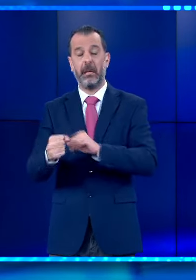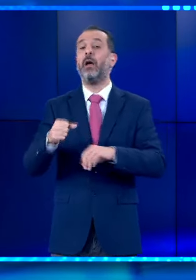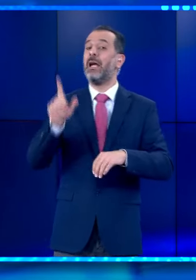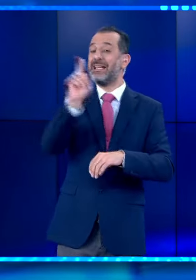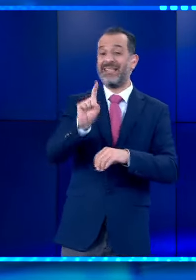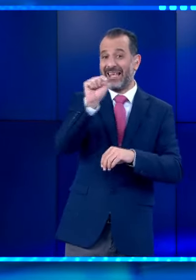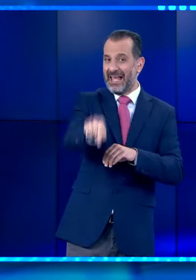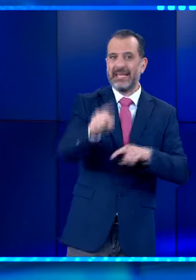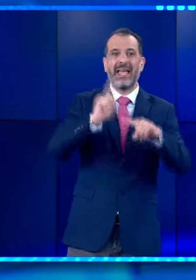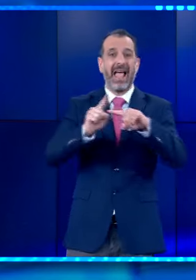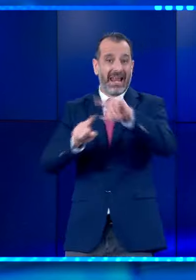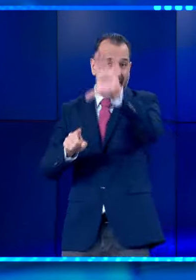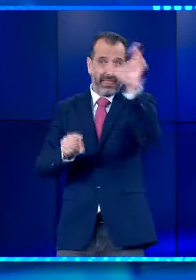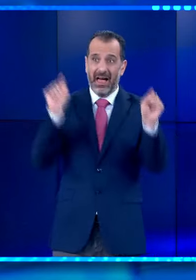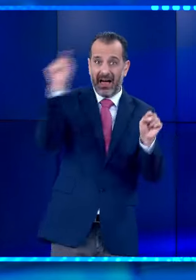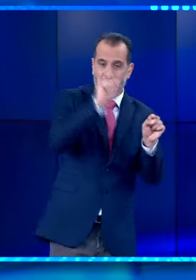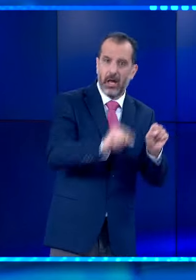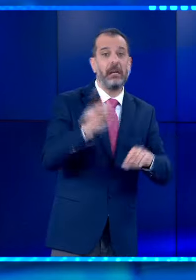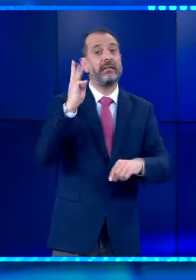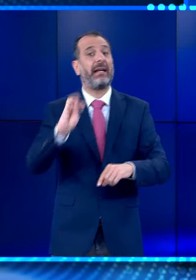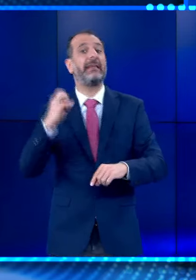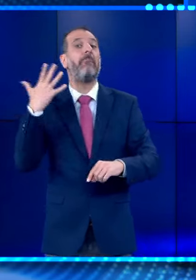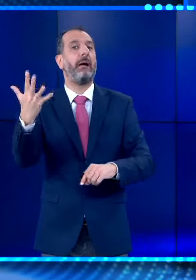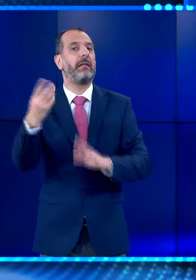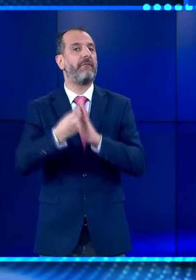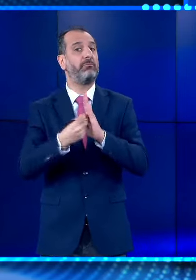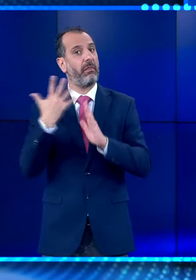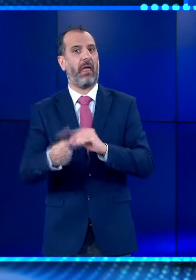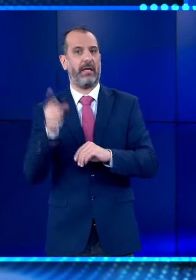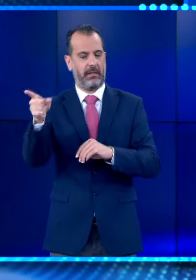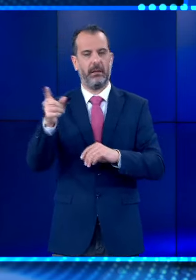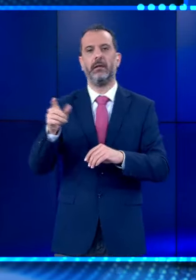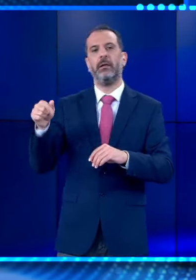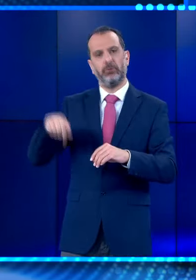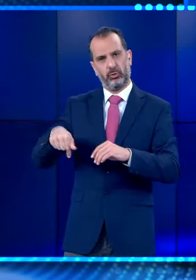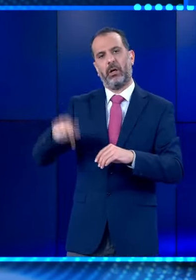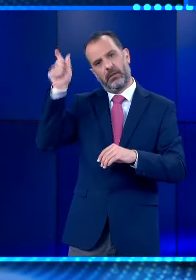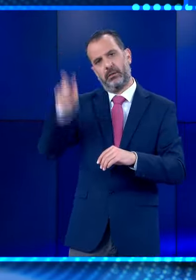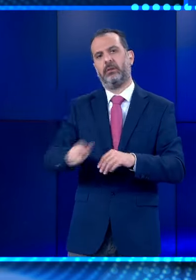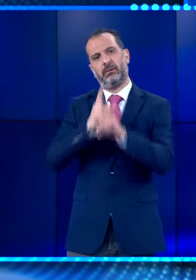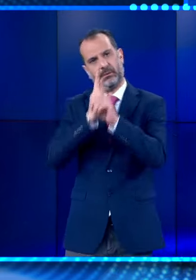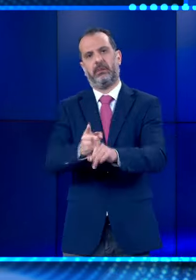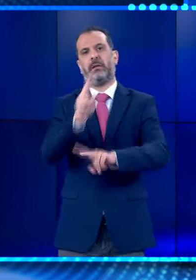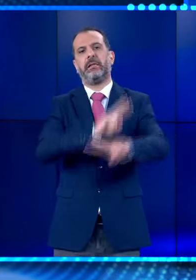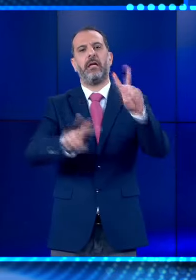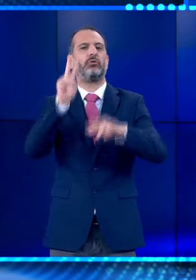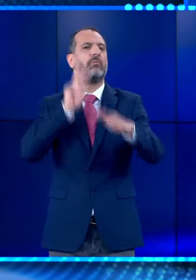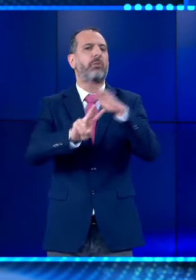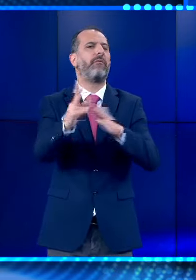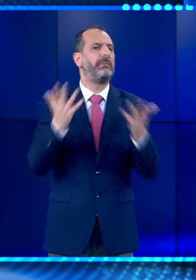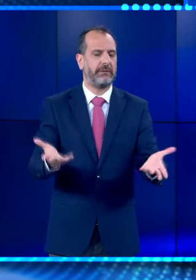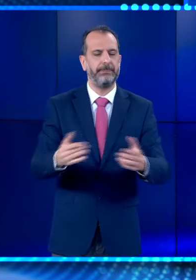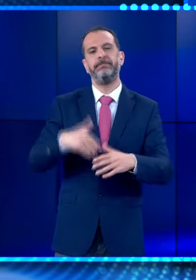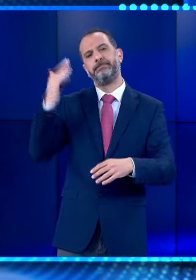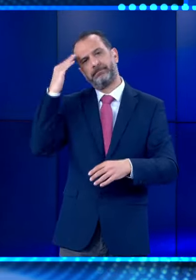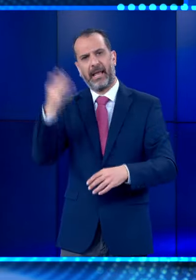υπηρωτικά θα φτάσει τους 35 βαθμούς. Μαζί μας ο Θοδωρής Κολυδάς για να μας δώσει περισσότερες πληροφορίες, Θοδωρή. Καλό μεσημέρι. Πράγματι